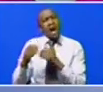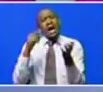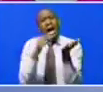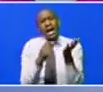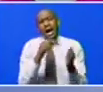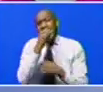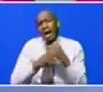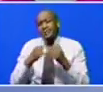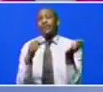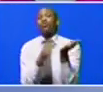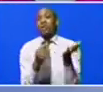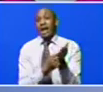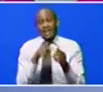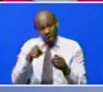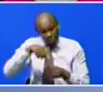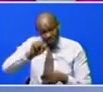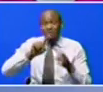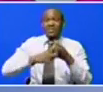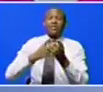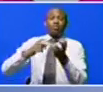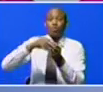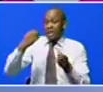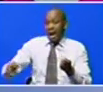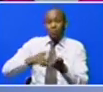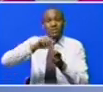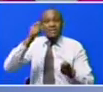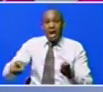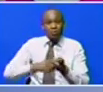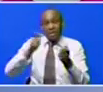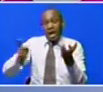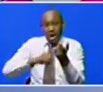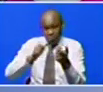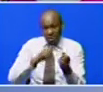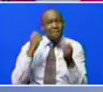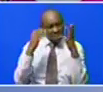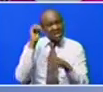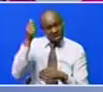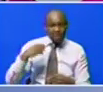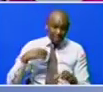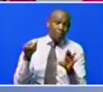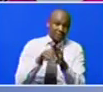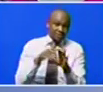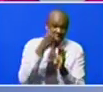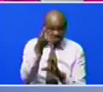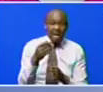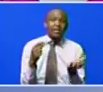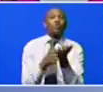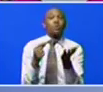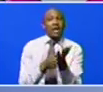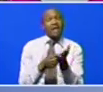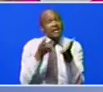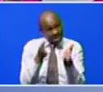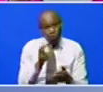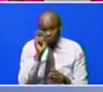ambapo kura tayari zimeanza kuhesabiwa. Tunaona kuna Wakenya wengi ambao walishiriki uchaguzi katika taifa jirani la Uganda na tayari unaona